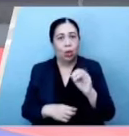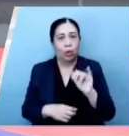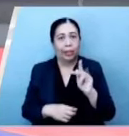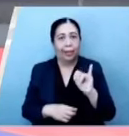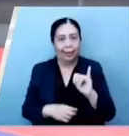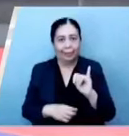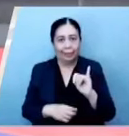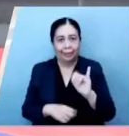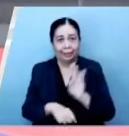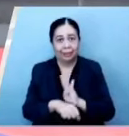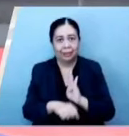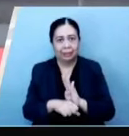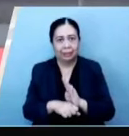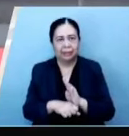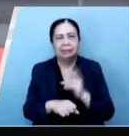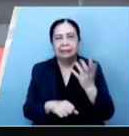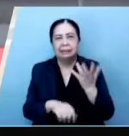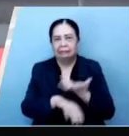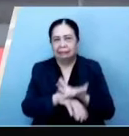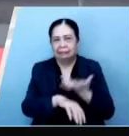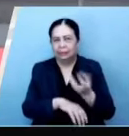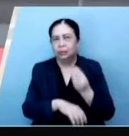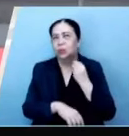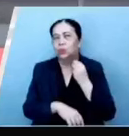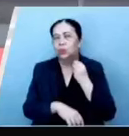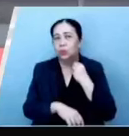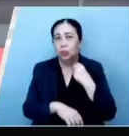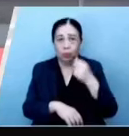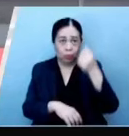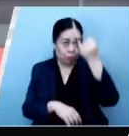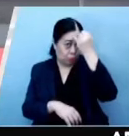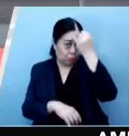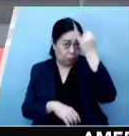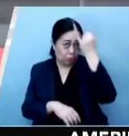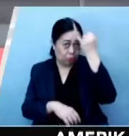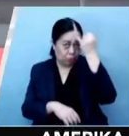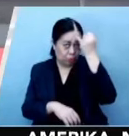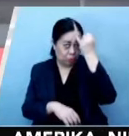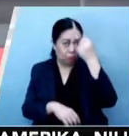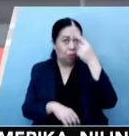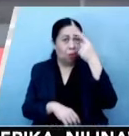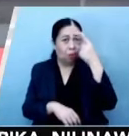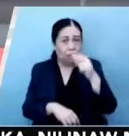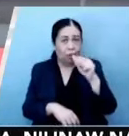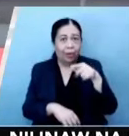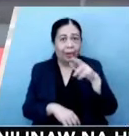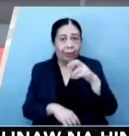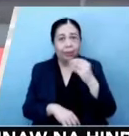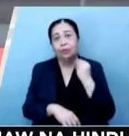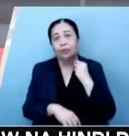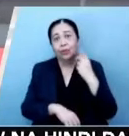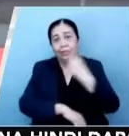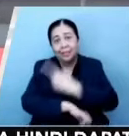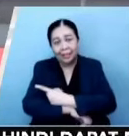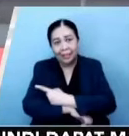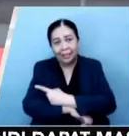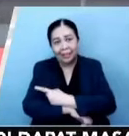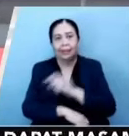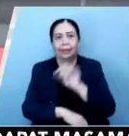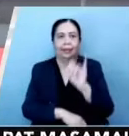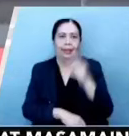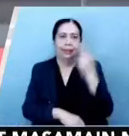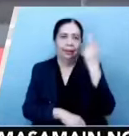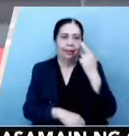lang ang nag-viral na pagpapatato ng lalaki sa noo para daw yun sa April Fool's Day, ang sharing dahilan kung